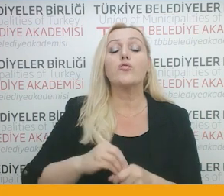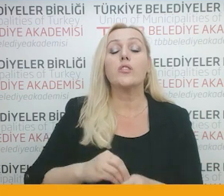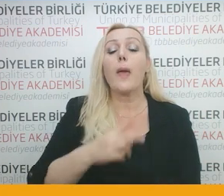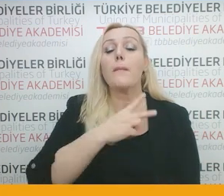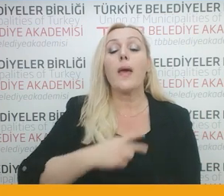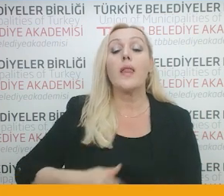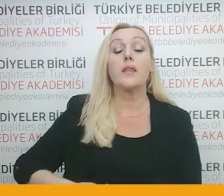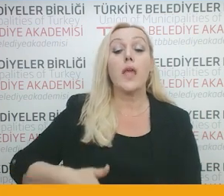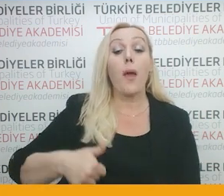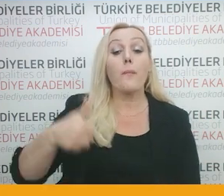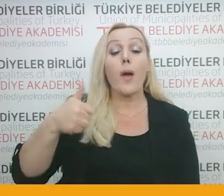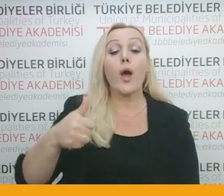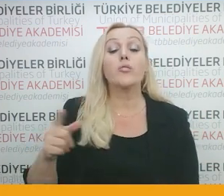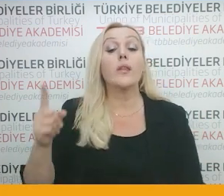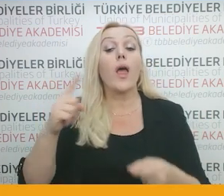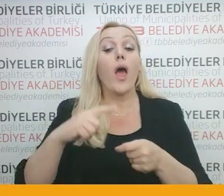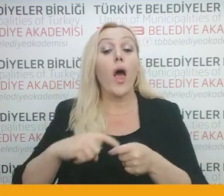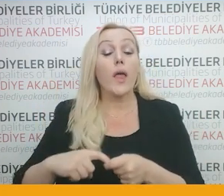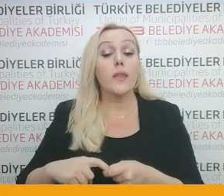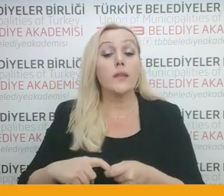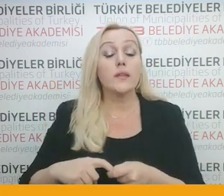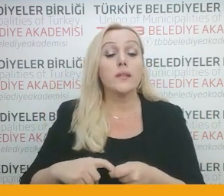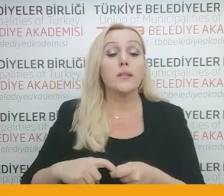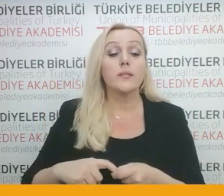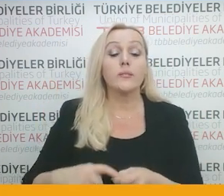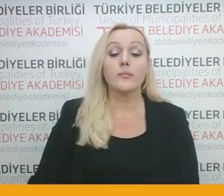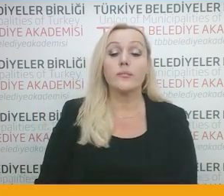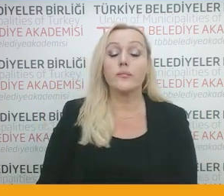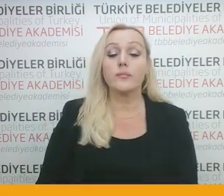yani belediye başkanı tarafından atanır muhasebe yetkilisi.